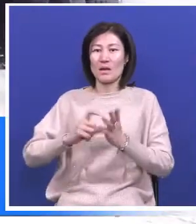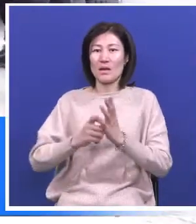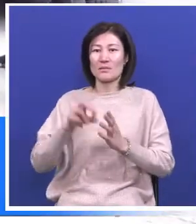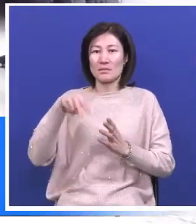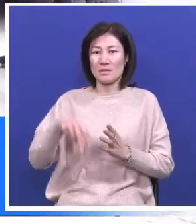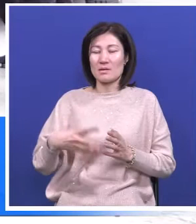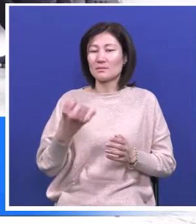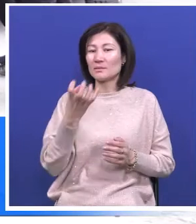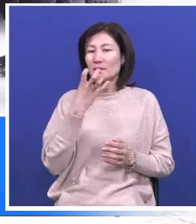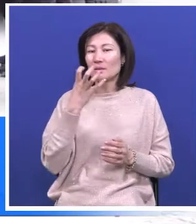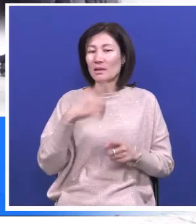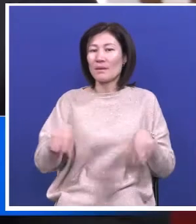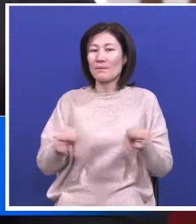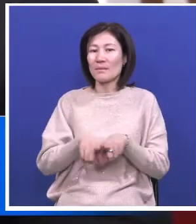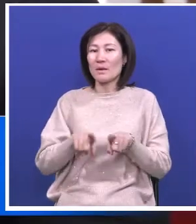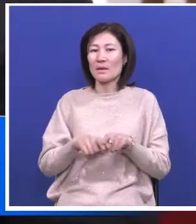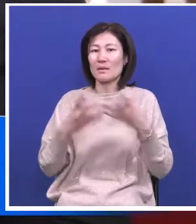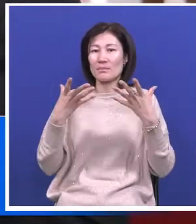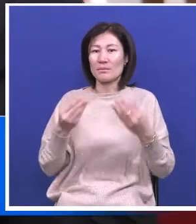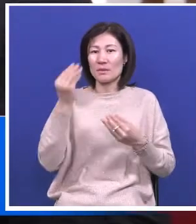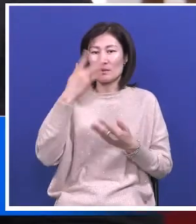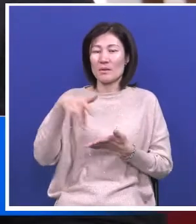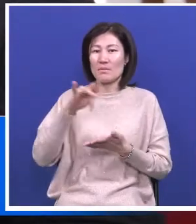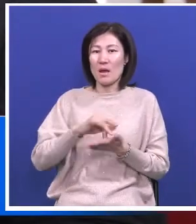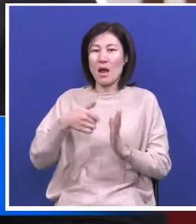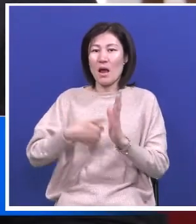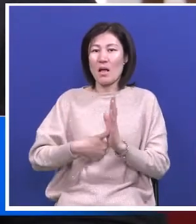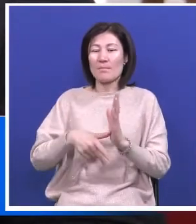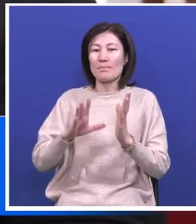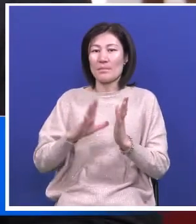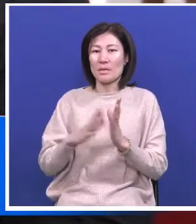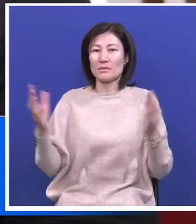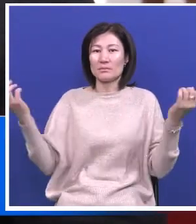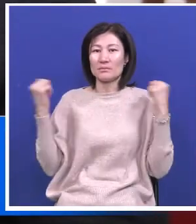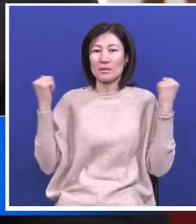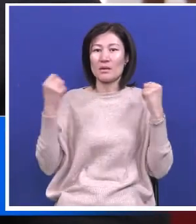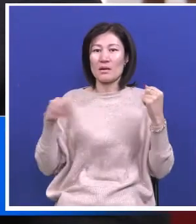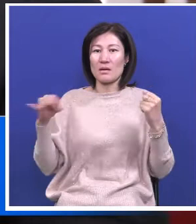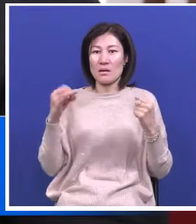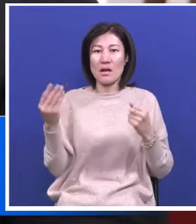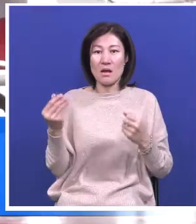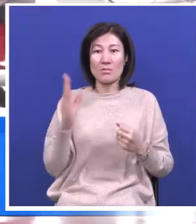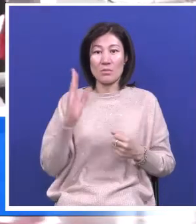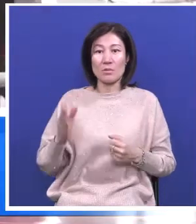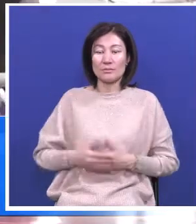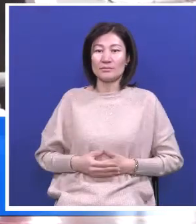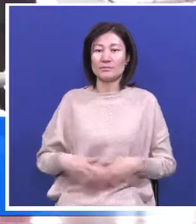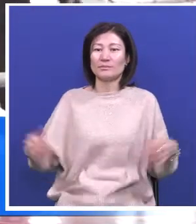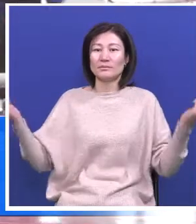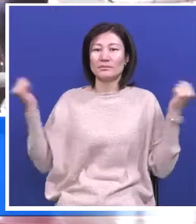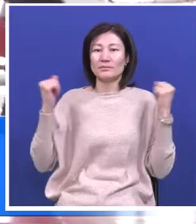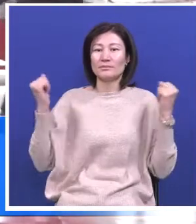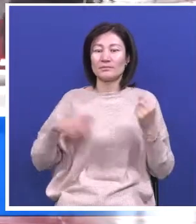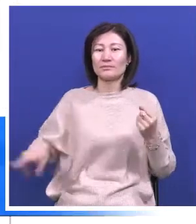сыртқы температурамен бірдей болып тұр. Осы орайда Шымкенттегі 65 спорт секциясы қалай қаржыландырылып жатыр. Спорт